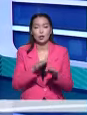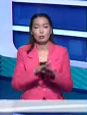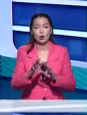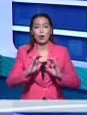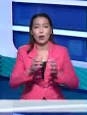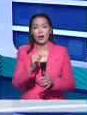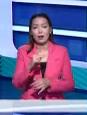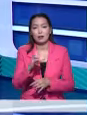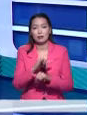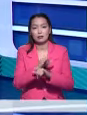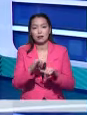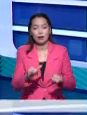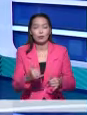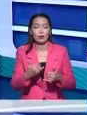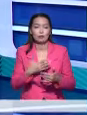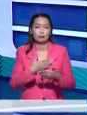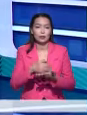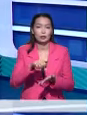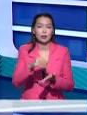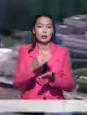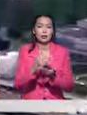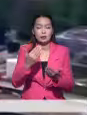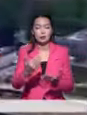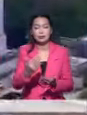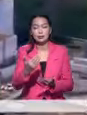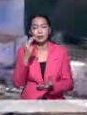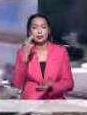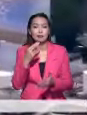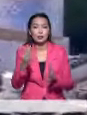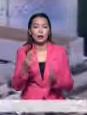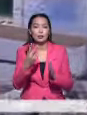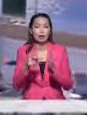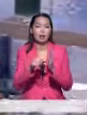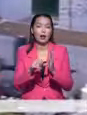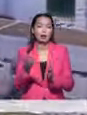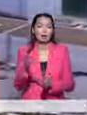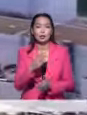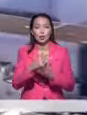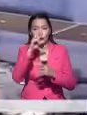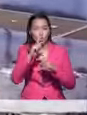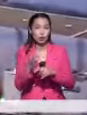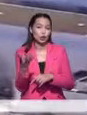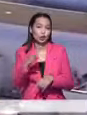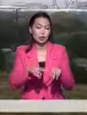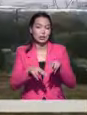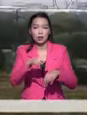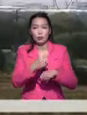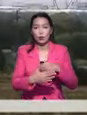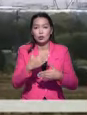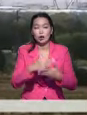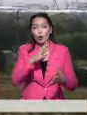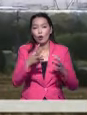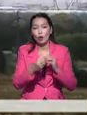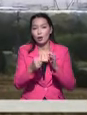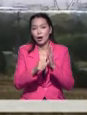атом энергетикасын дамытуға атсалысуда. Мәселен, аспанасты елі 26 реактор, Түркия 4 реакторлы станция салып жатыр. Жалпы реактор